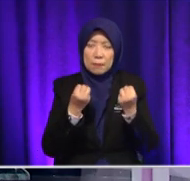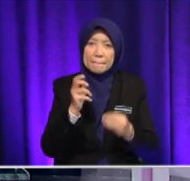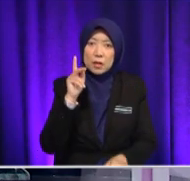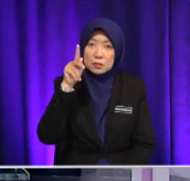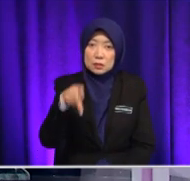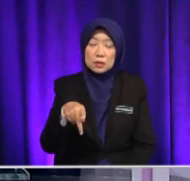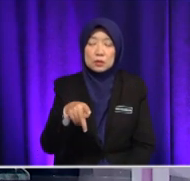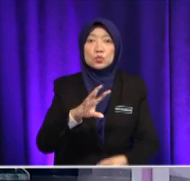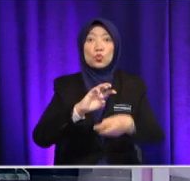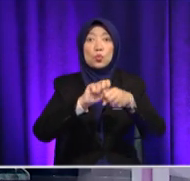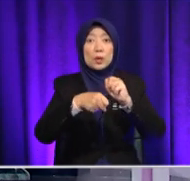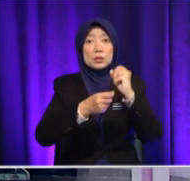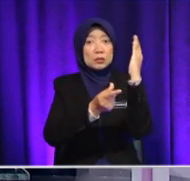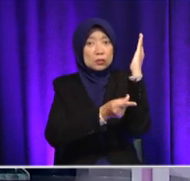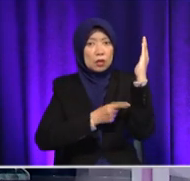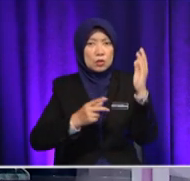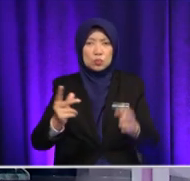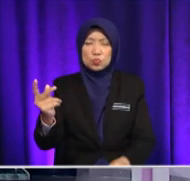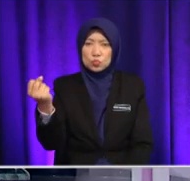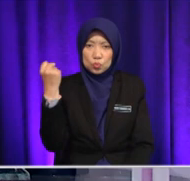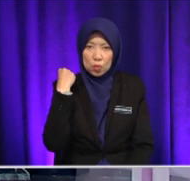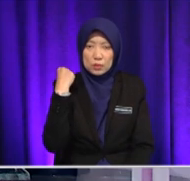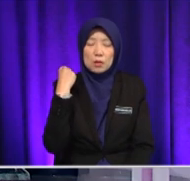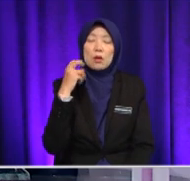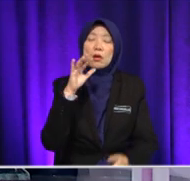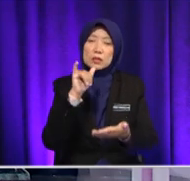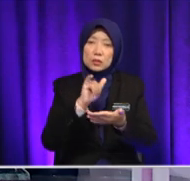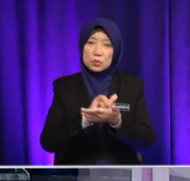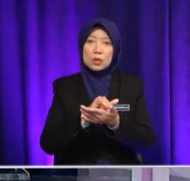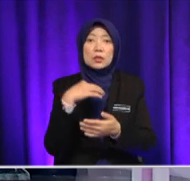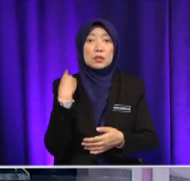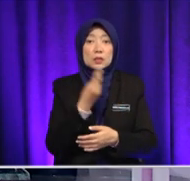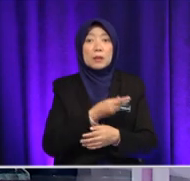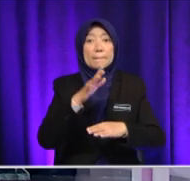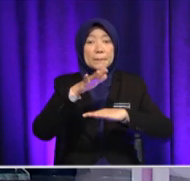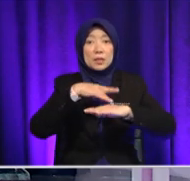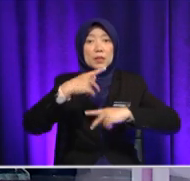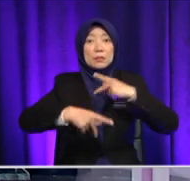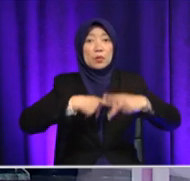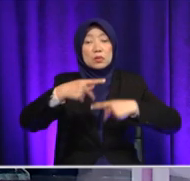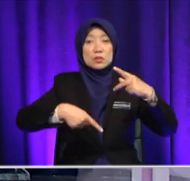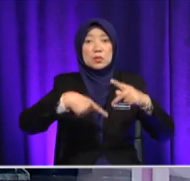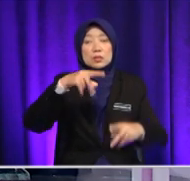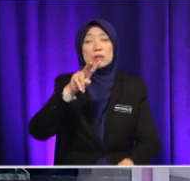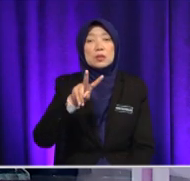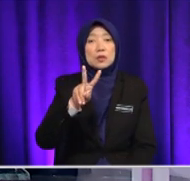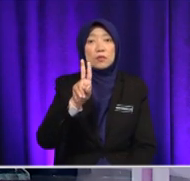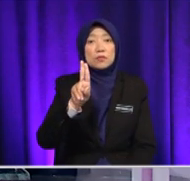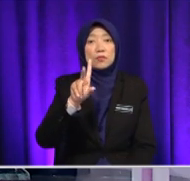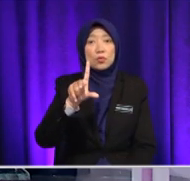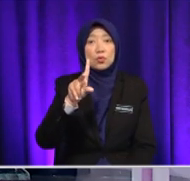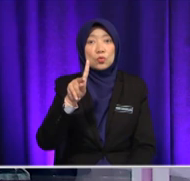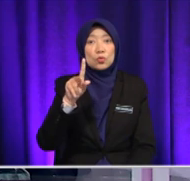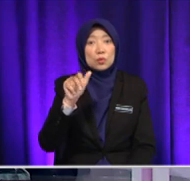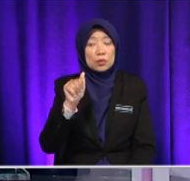kuat? Ya. Yeah. So, itulah yang kita katakan sebagai pembukaan getah. Okey. Kita masukkan etan sulfur kat dalam tu. Ya. Yeah. So, apa yang